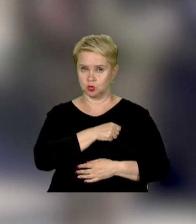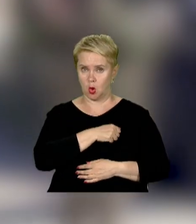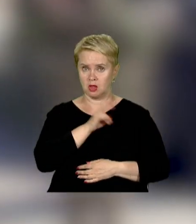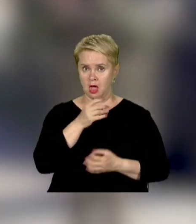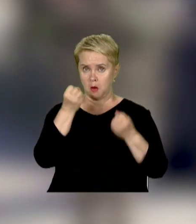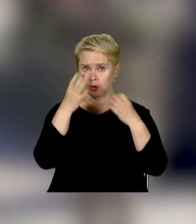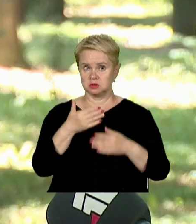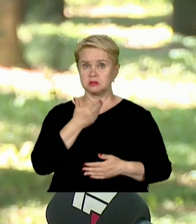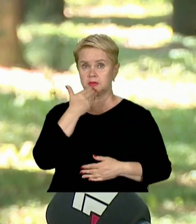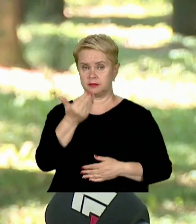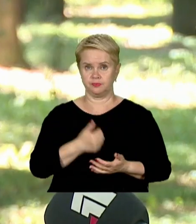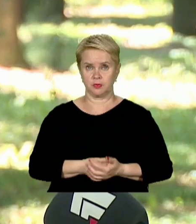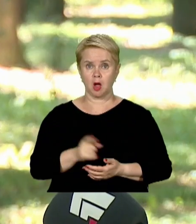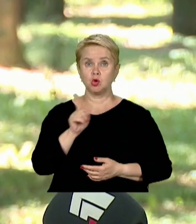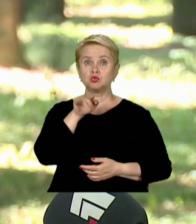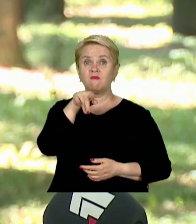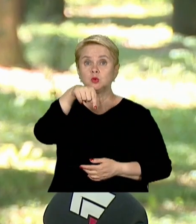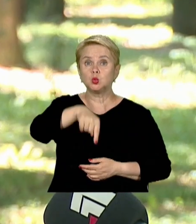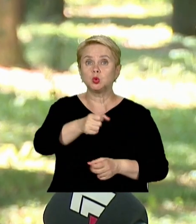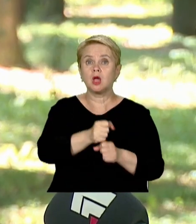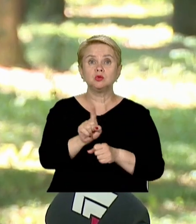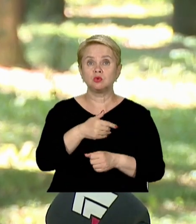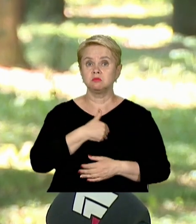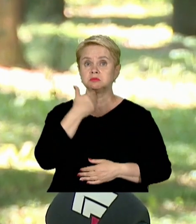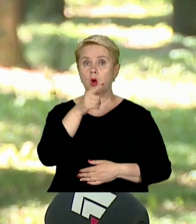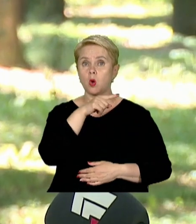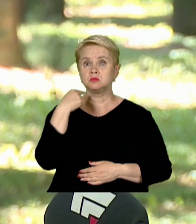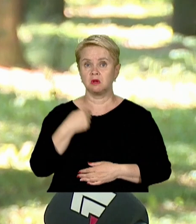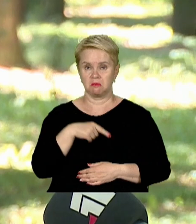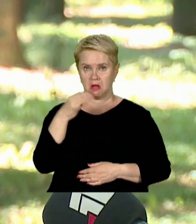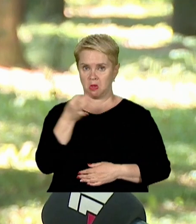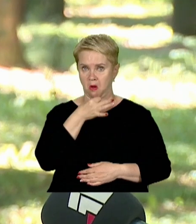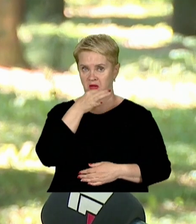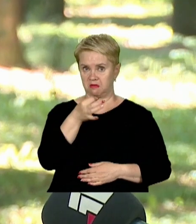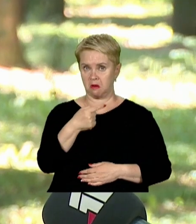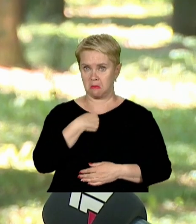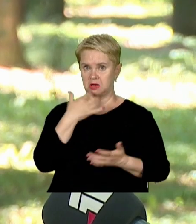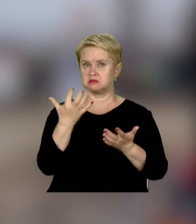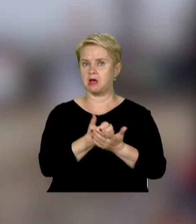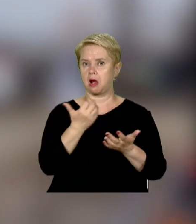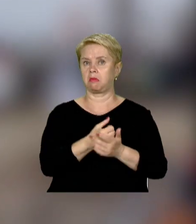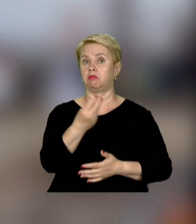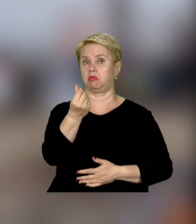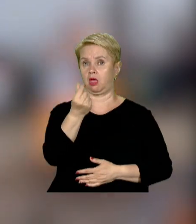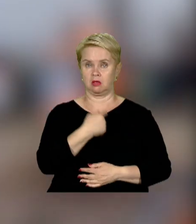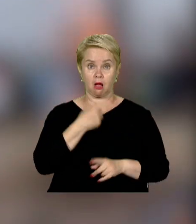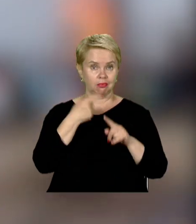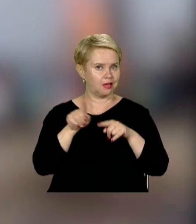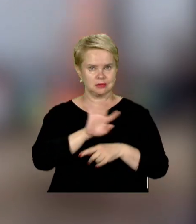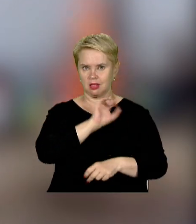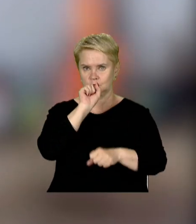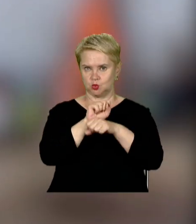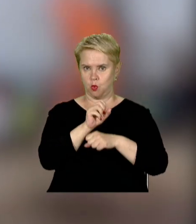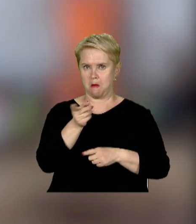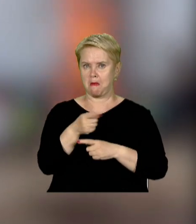на просте запитання. Що ви тут здесь делаете? На що був такий дуже цікавий відповідь? Ми заробляємо гроші. Але навіть це не